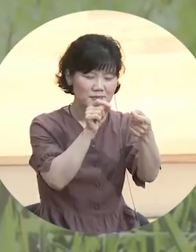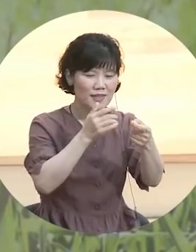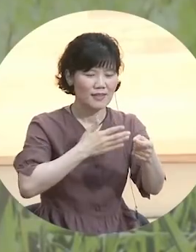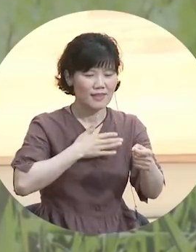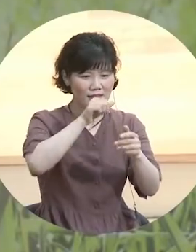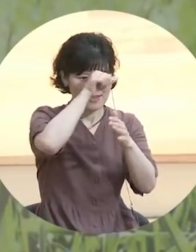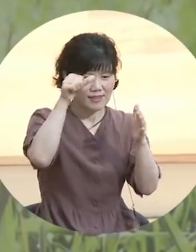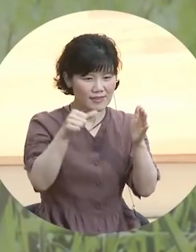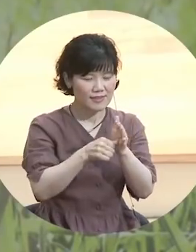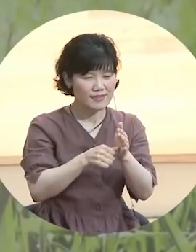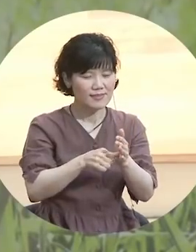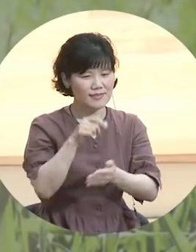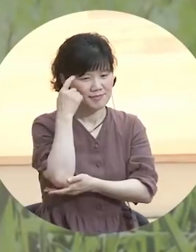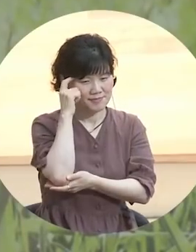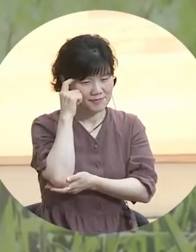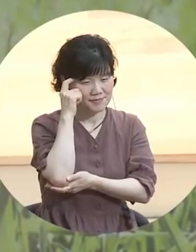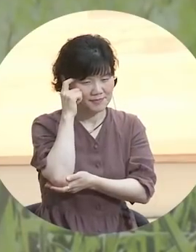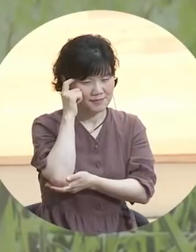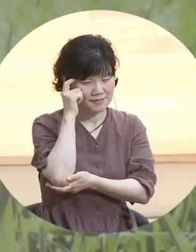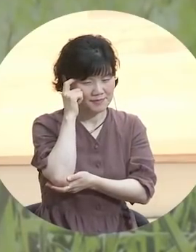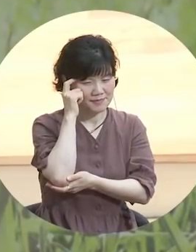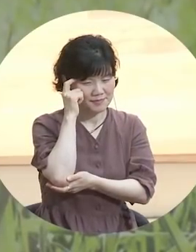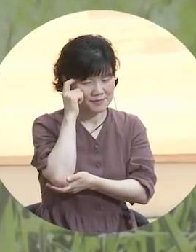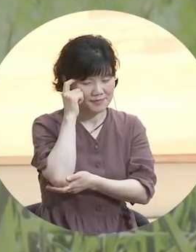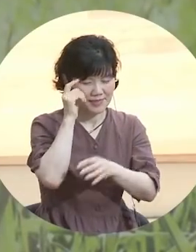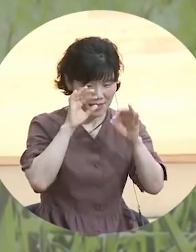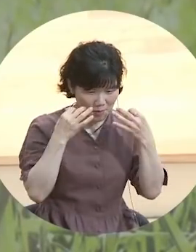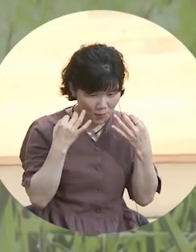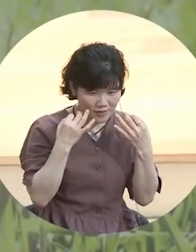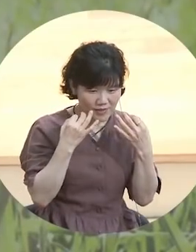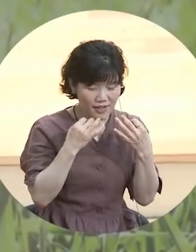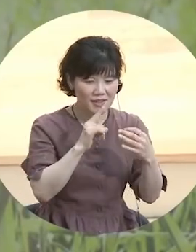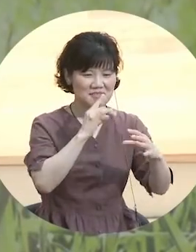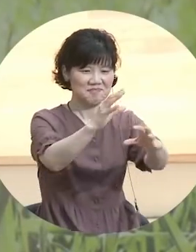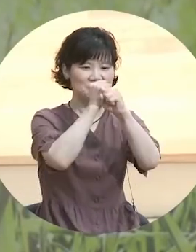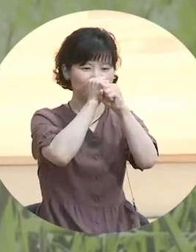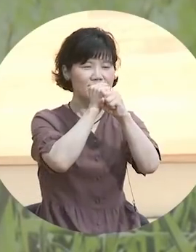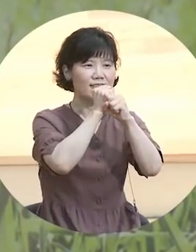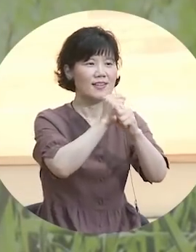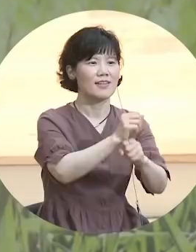자기 인생을 요약해봤대요. 요약을 하니까 세 글자더래요.